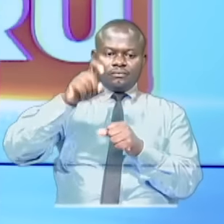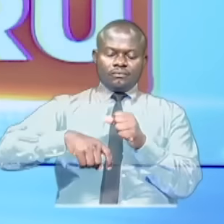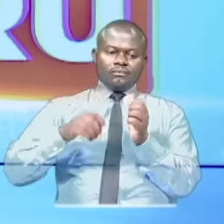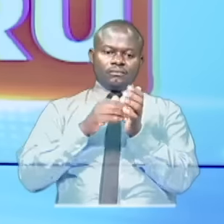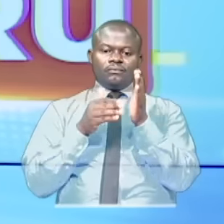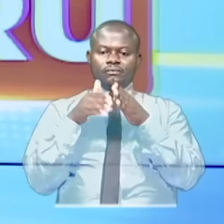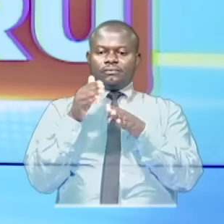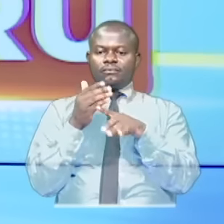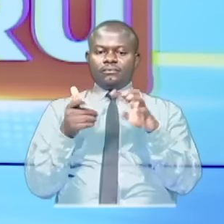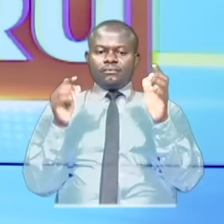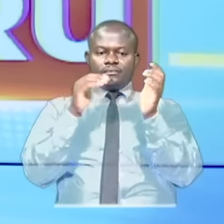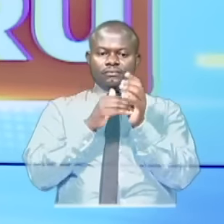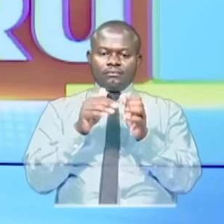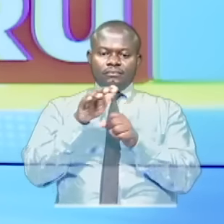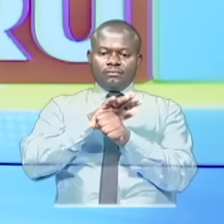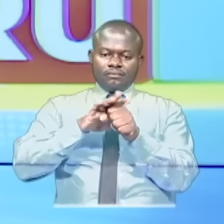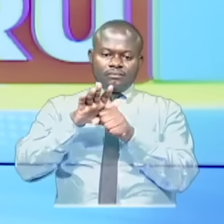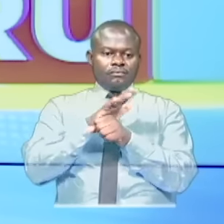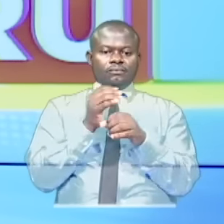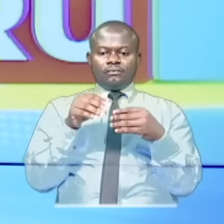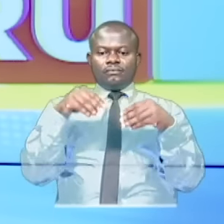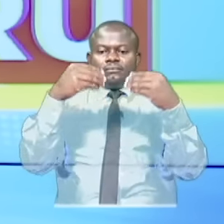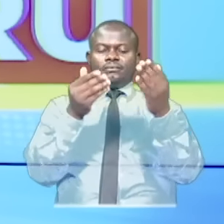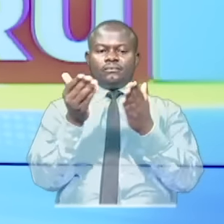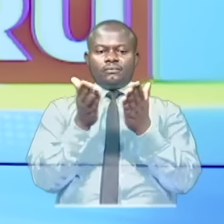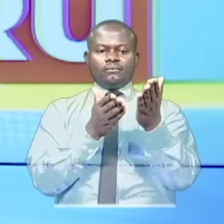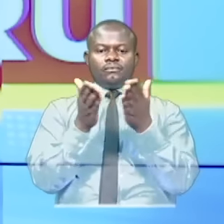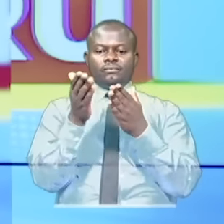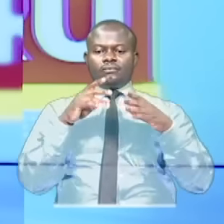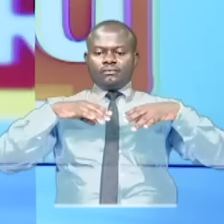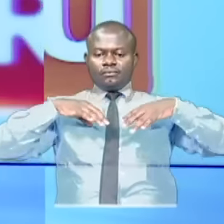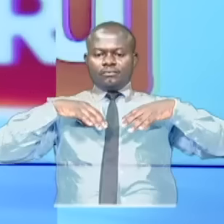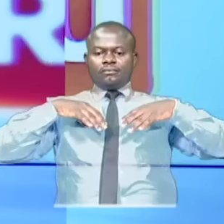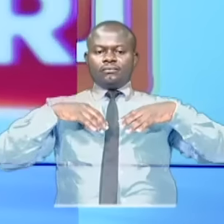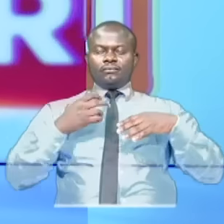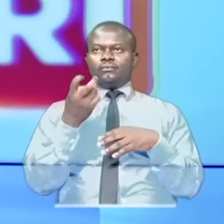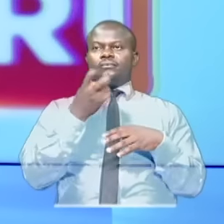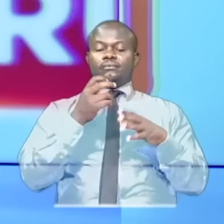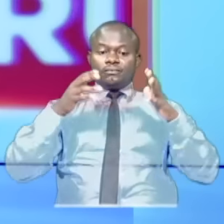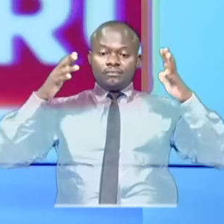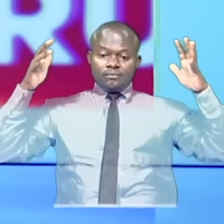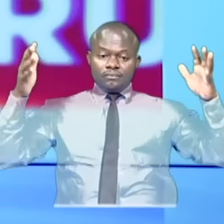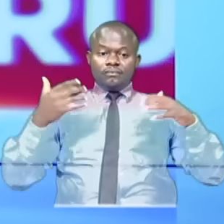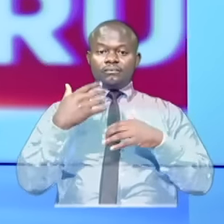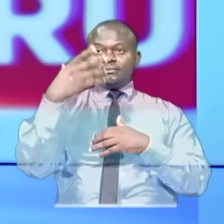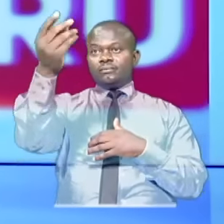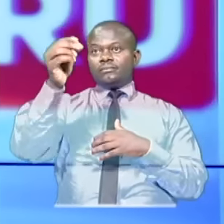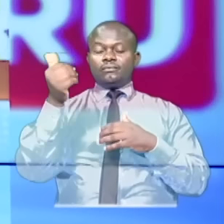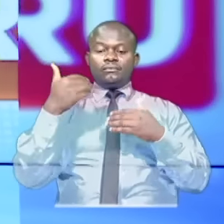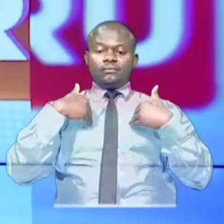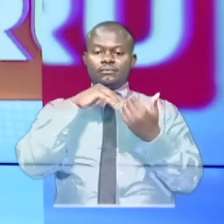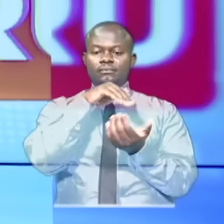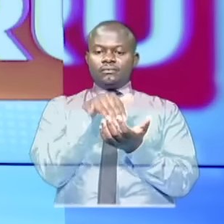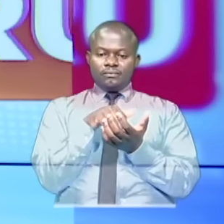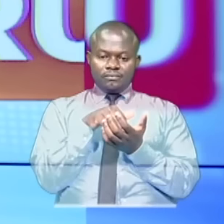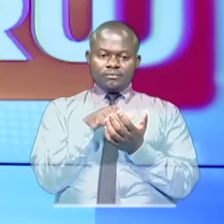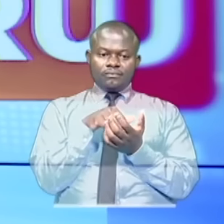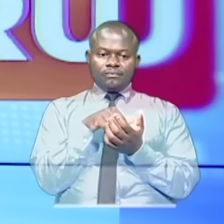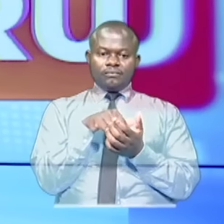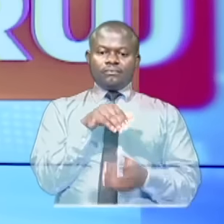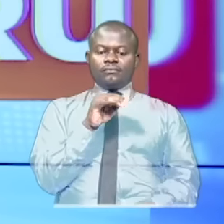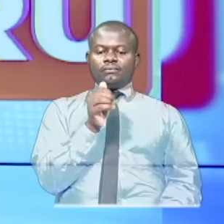kugisana, ariko ubu ngubu cyaruzuye noneho abaturage guhabwa serivisi bibaruhura n'ingendo ndende bajyaga bagira bajya kwivuza ku bindi bigo nderabuzima. Mugenzi